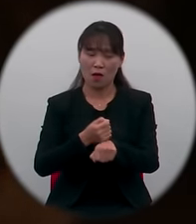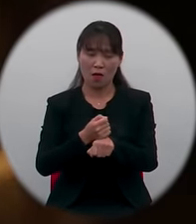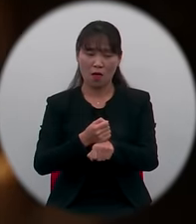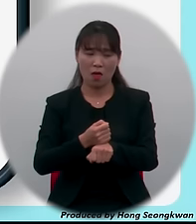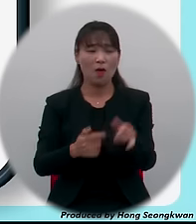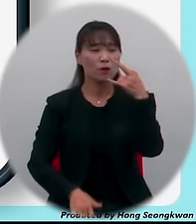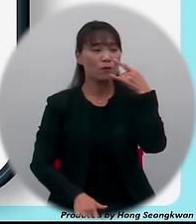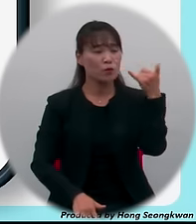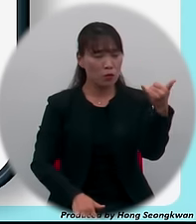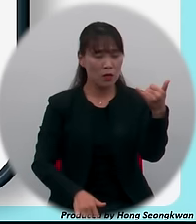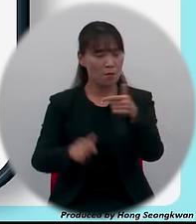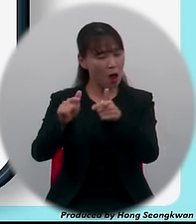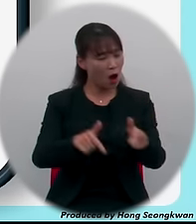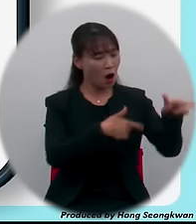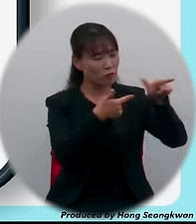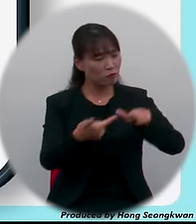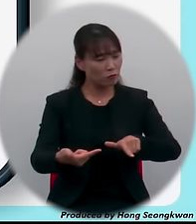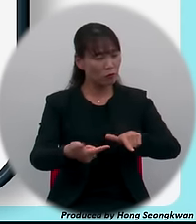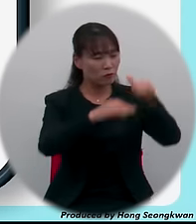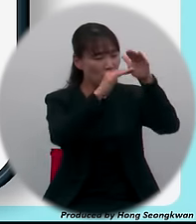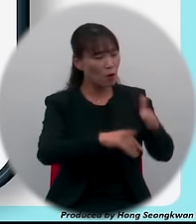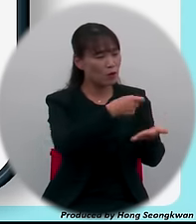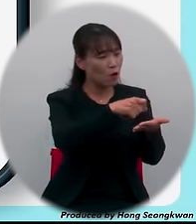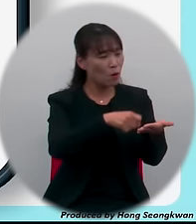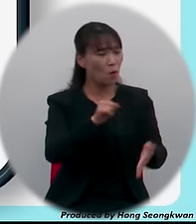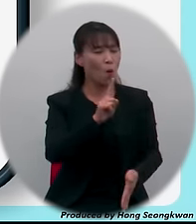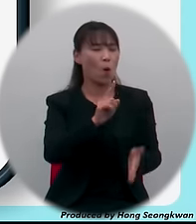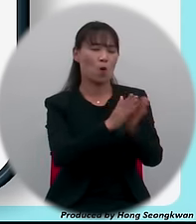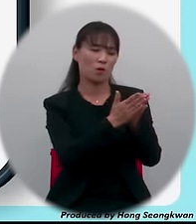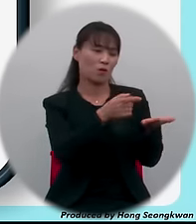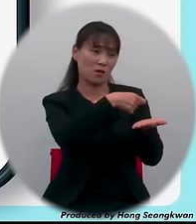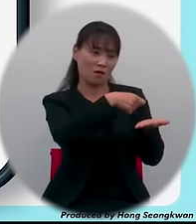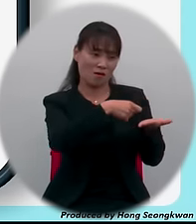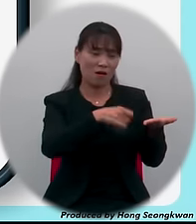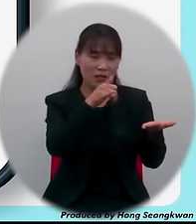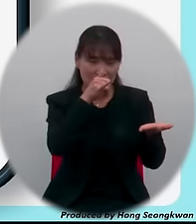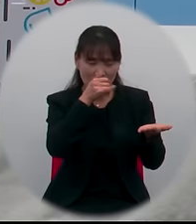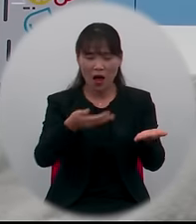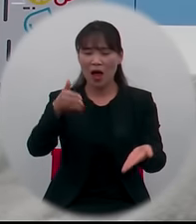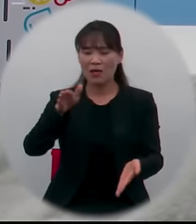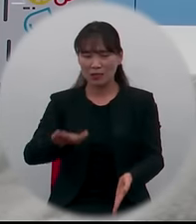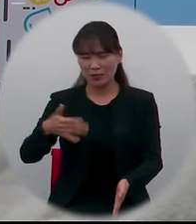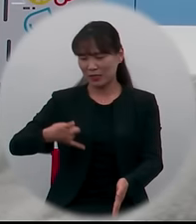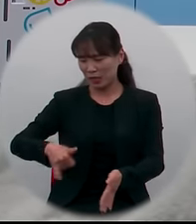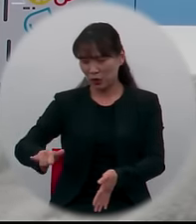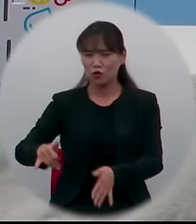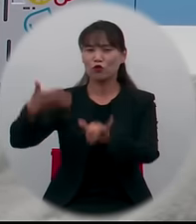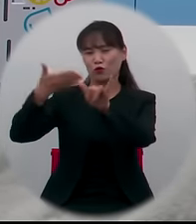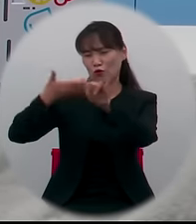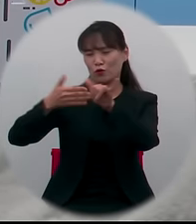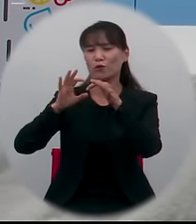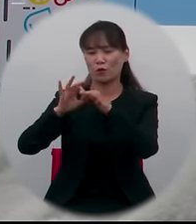알려요 우리 부모님도 어렸을 때 어디에 어 하루의 일상을 기록하셨다 일기장입니다 근데 우리 친구들은